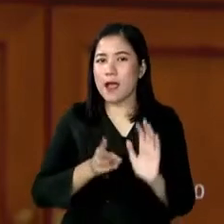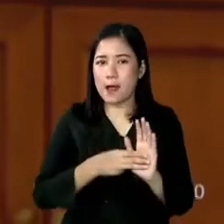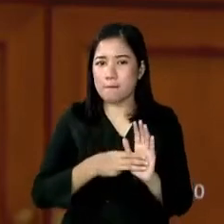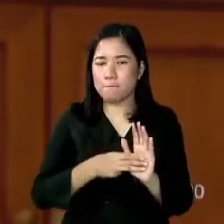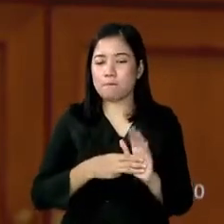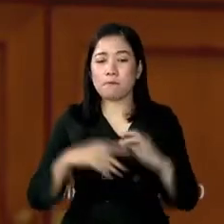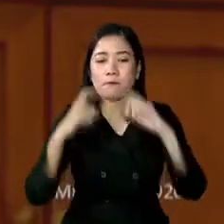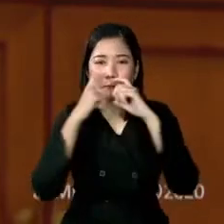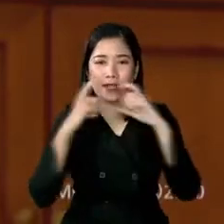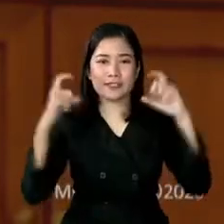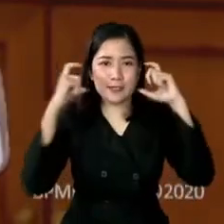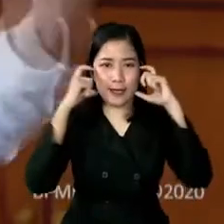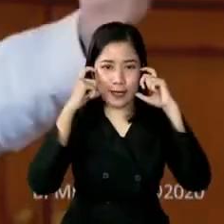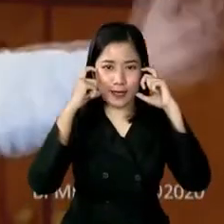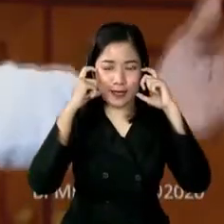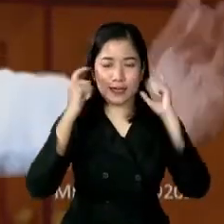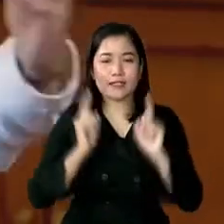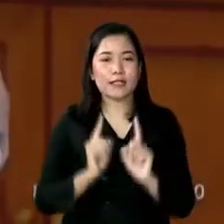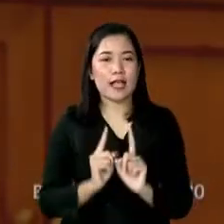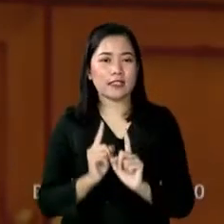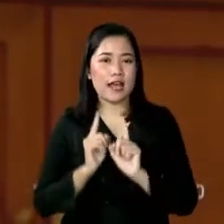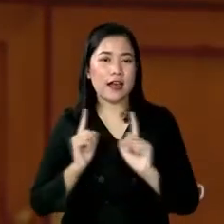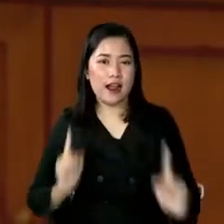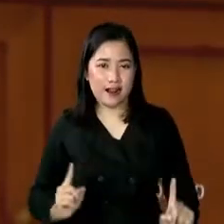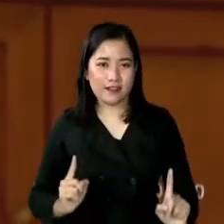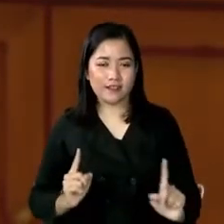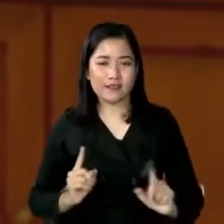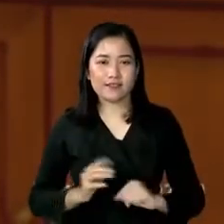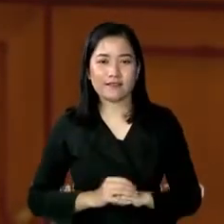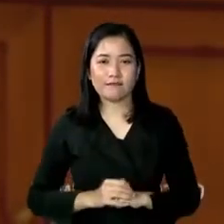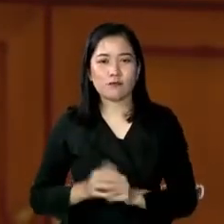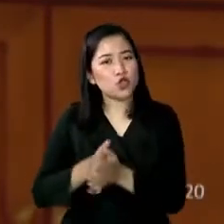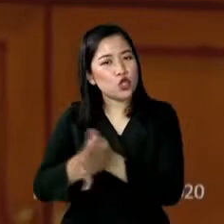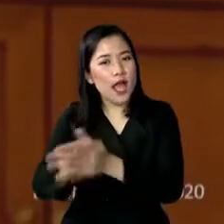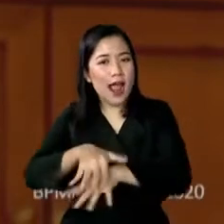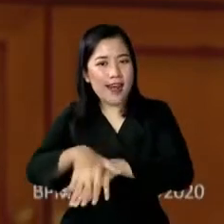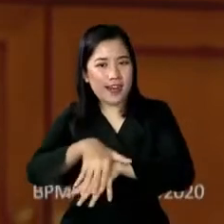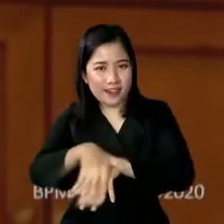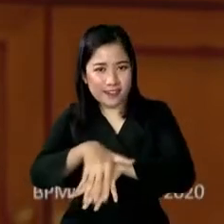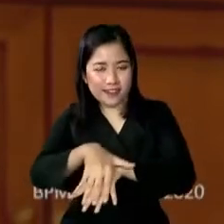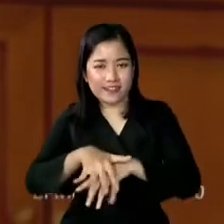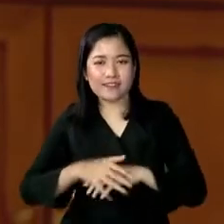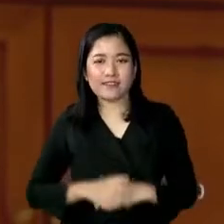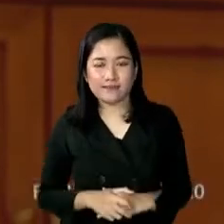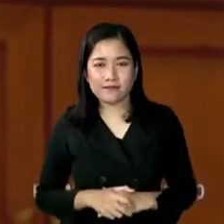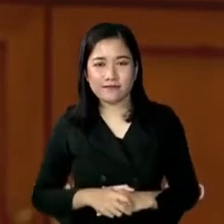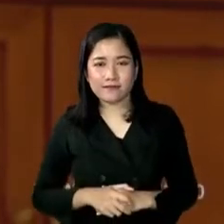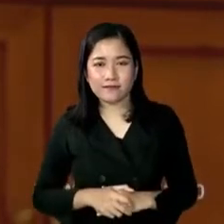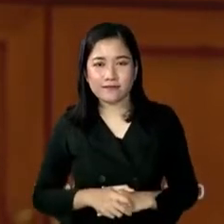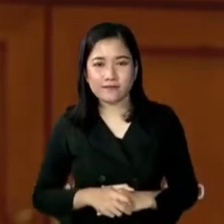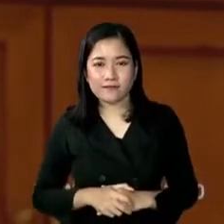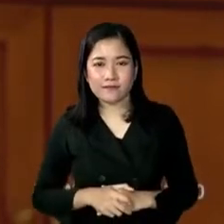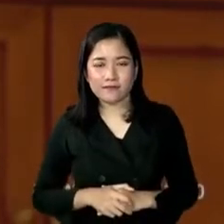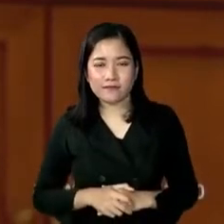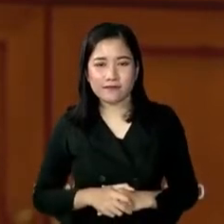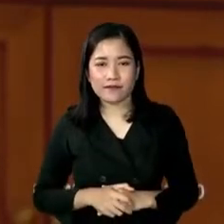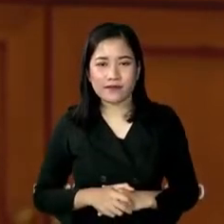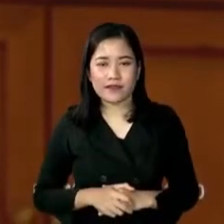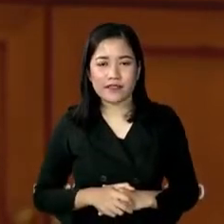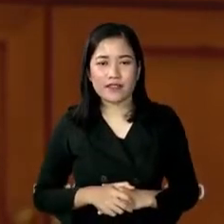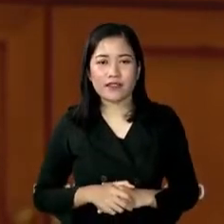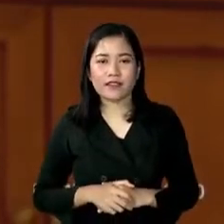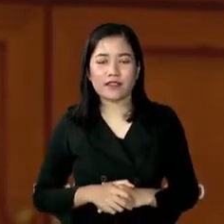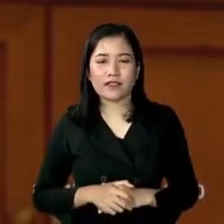memakai masker jaga jarak mencuci tangan lalu harus terus kita